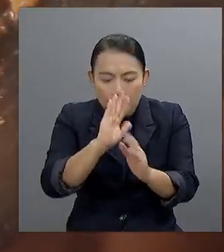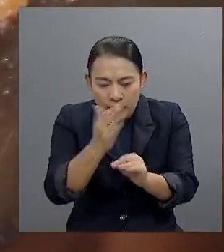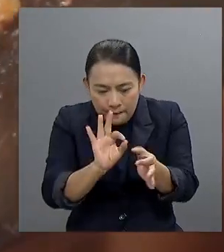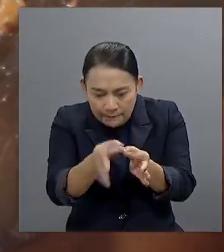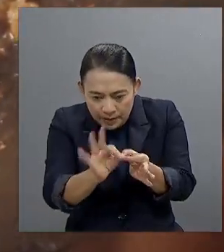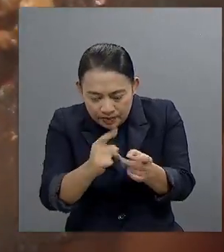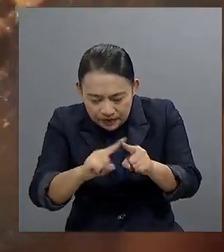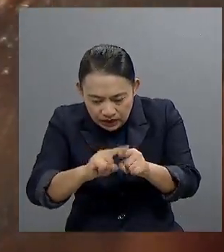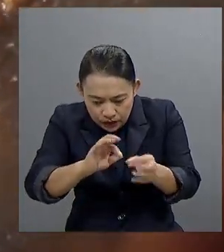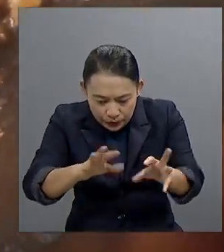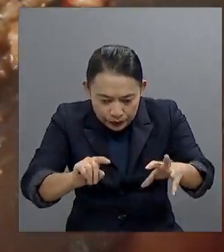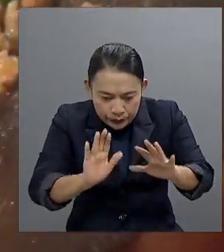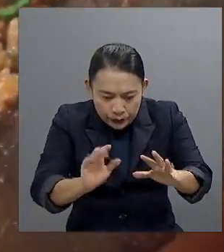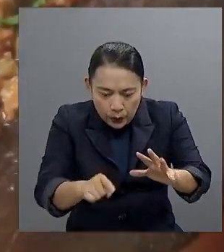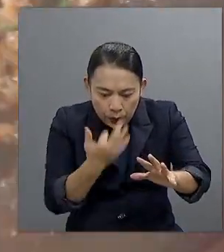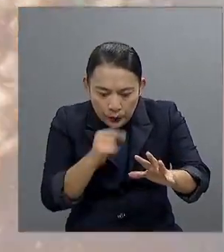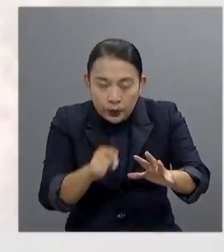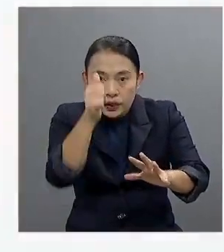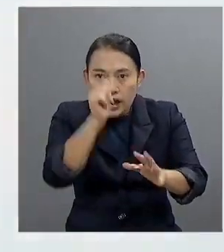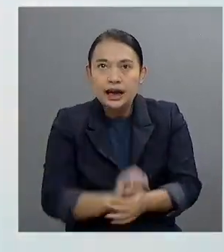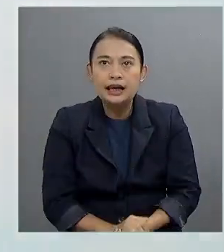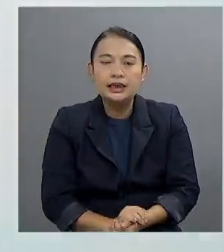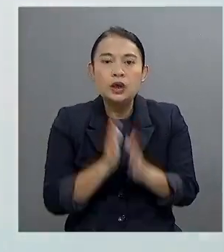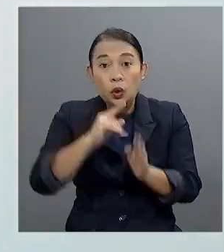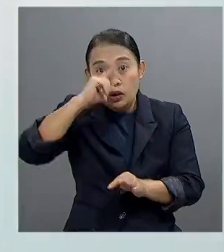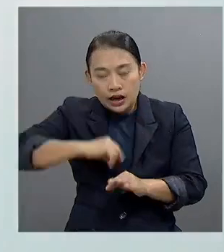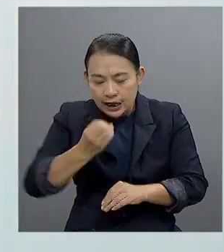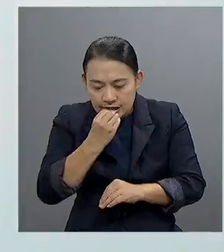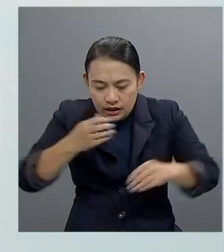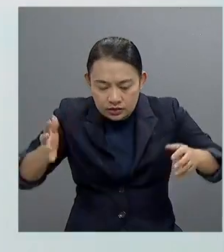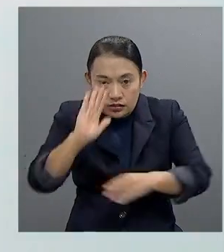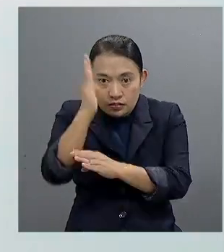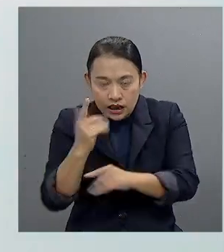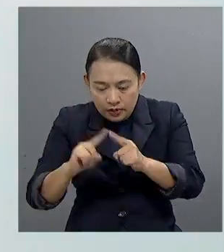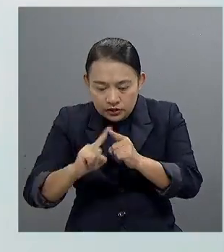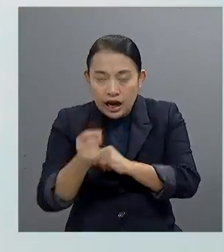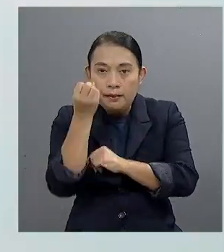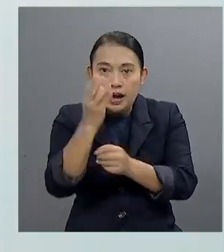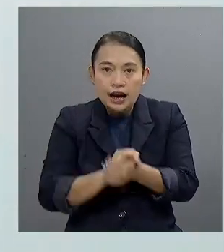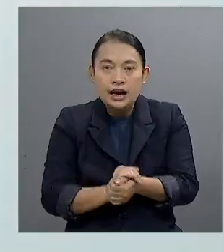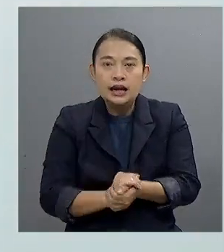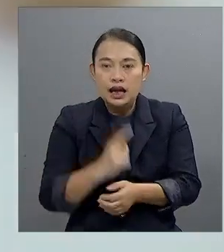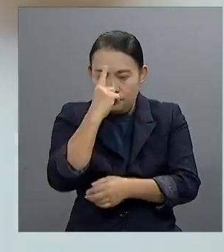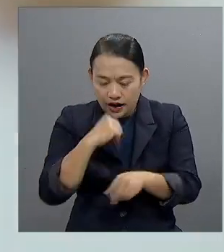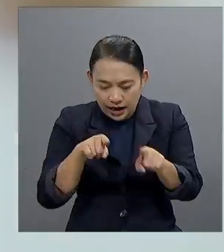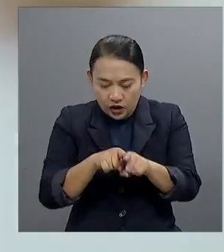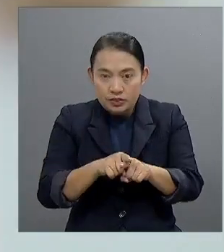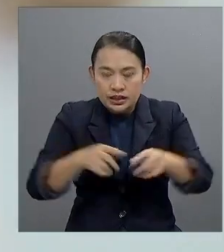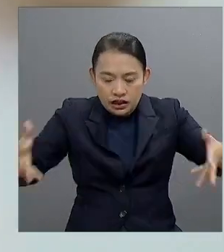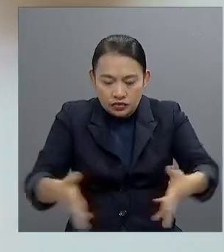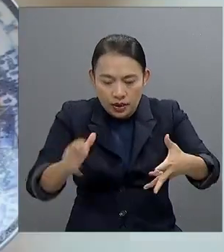ายมาเป็นอาหารยอดฮิตของคนไทยและชาวต่างชาติอย่างผัดกะเพราค่ะ